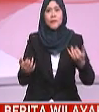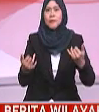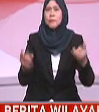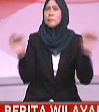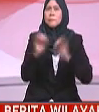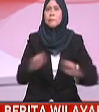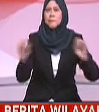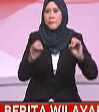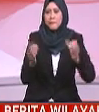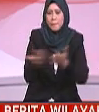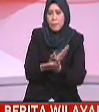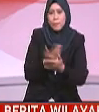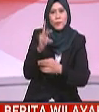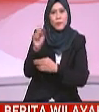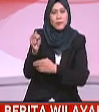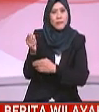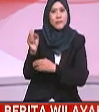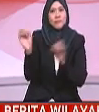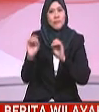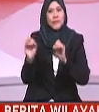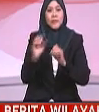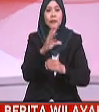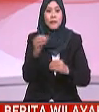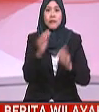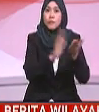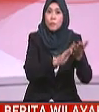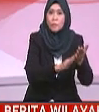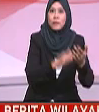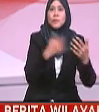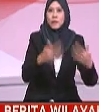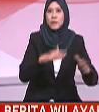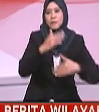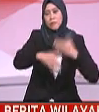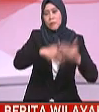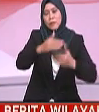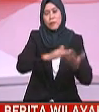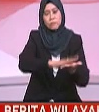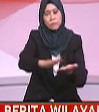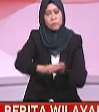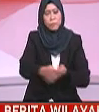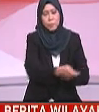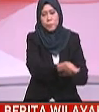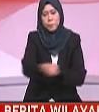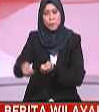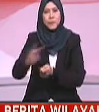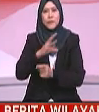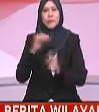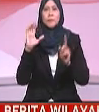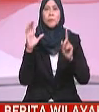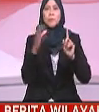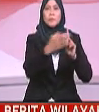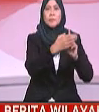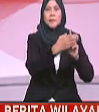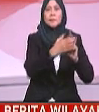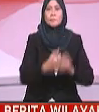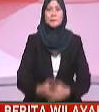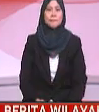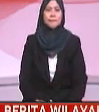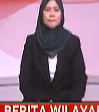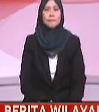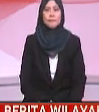tiada kes baru dilaporkan dengan sekolah terlibat telah menjalani proses sanitasi dan kuarantin.